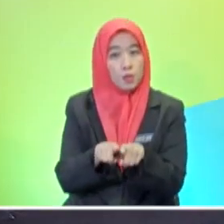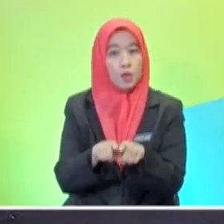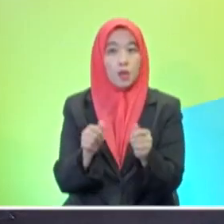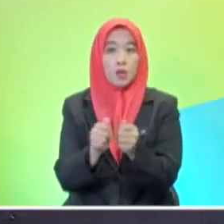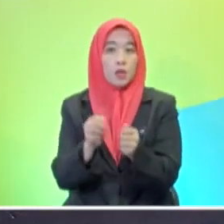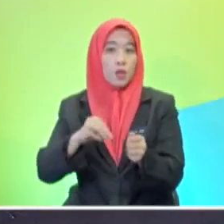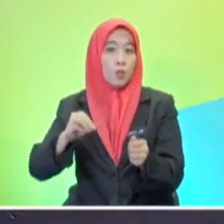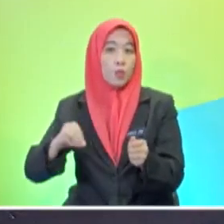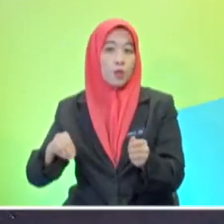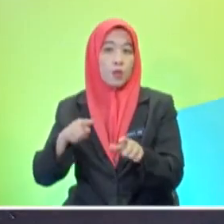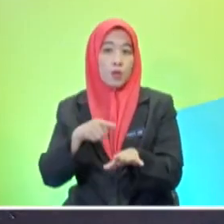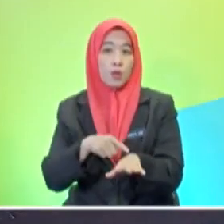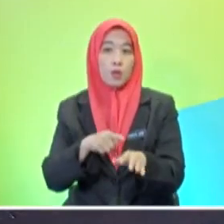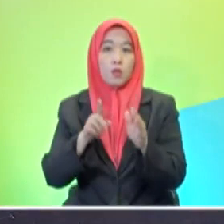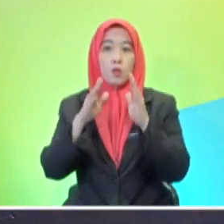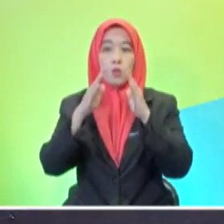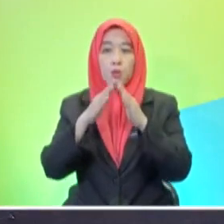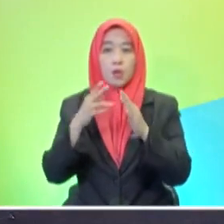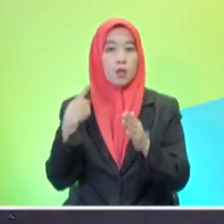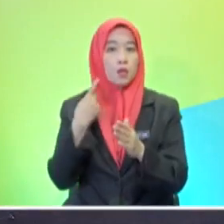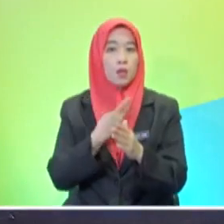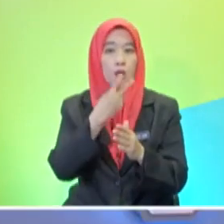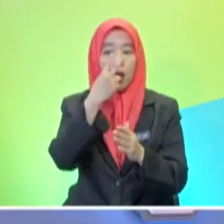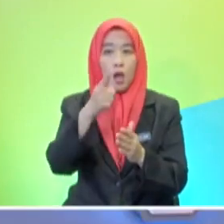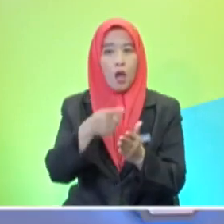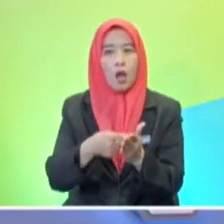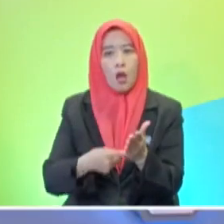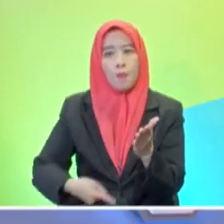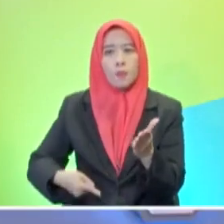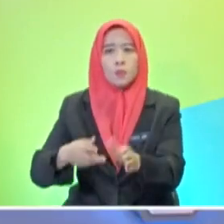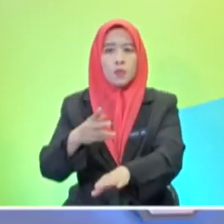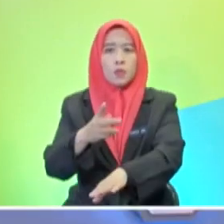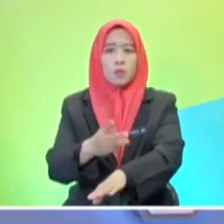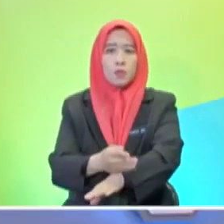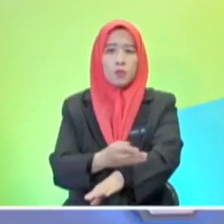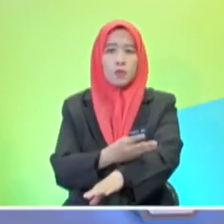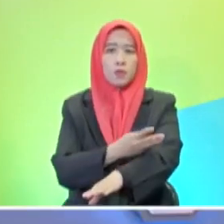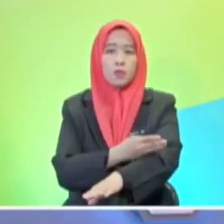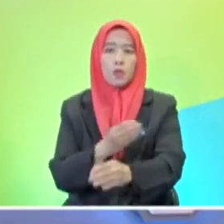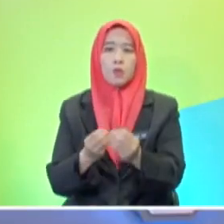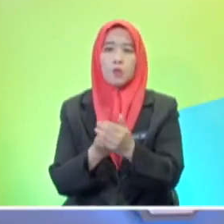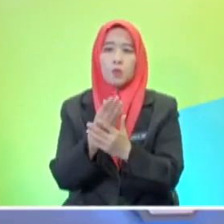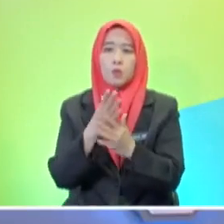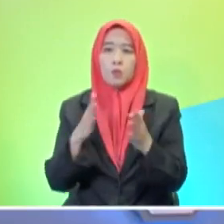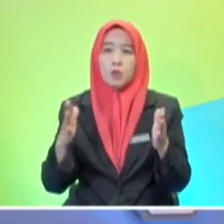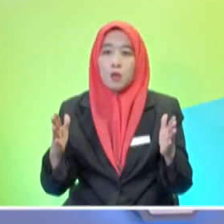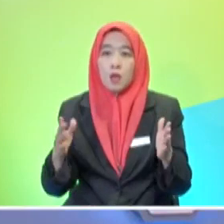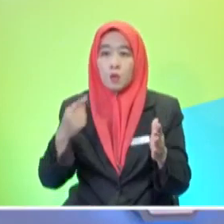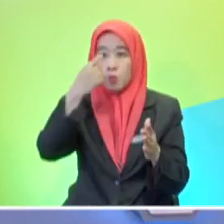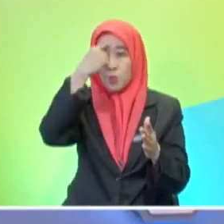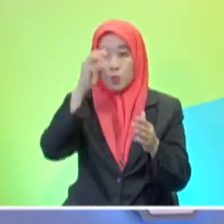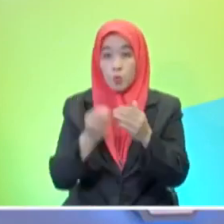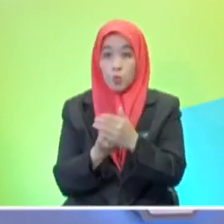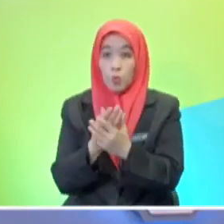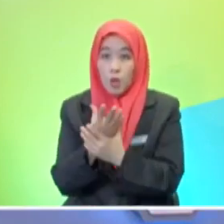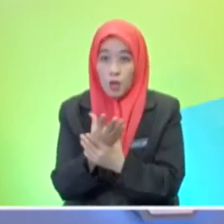murid di rumah kita lihat apakah peringkat tumbesaran bagi tumbuhan. Tumbuhan juga macam manusia tak Syafiqah?